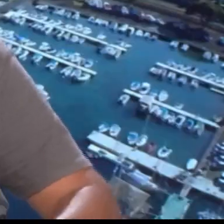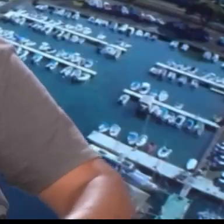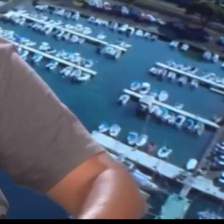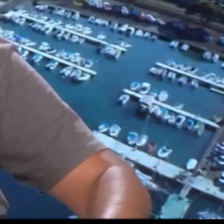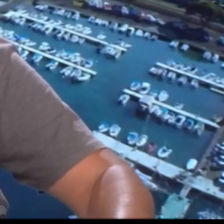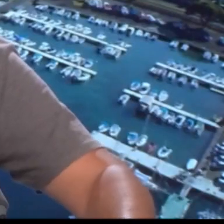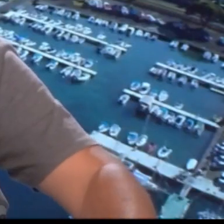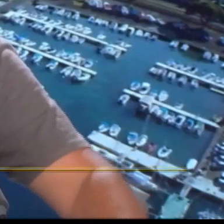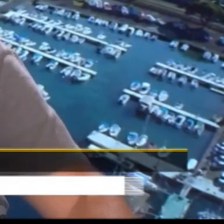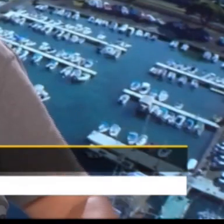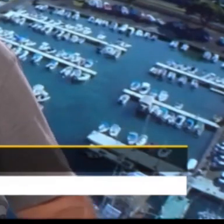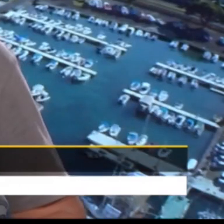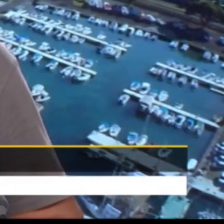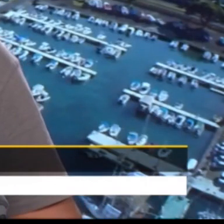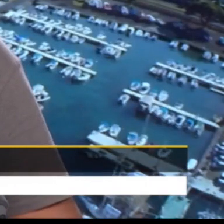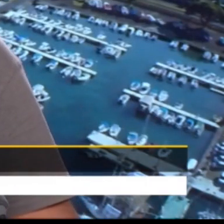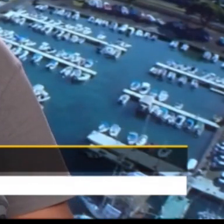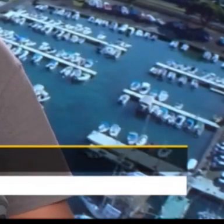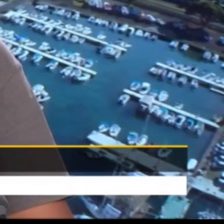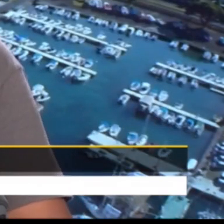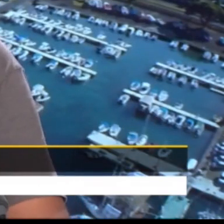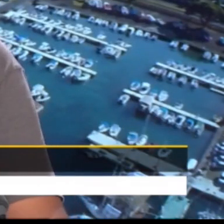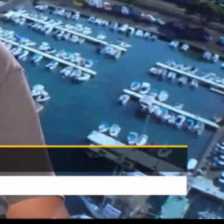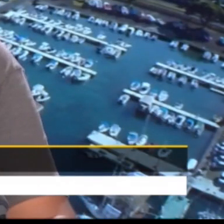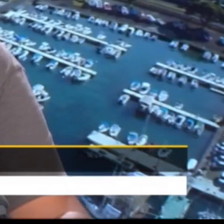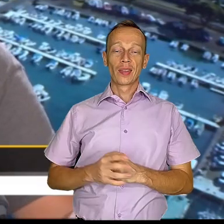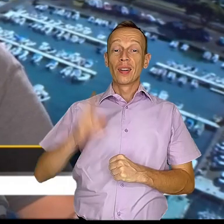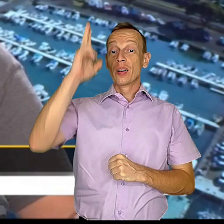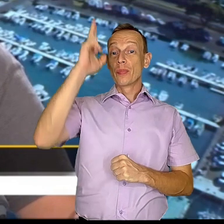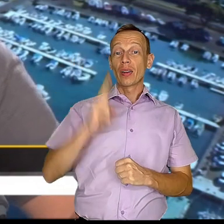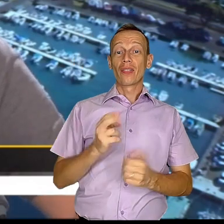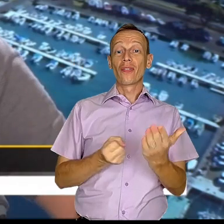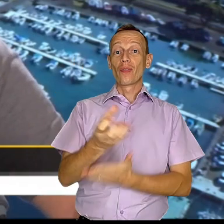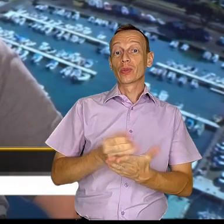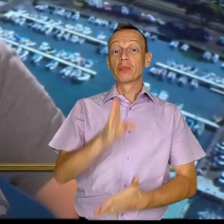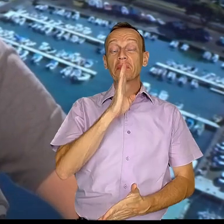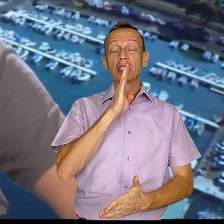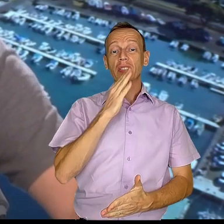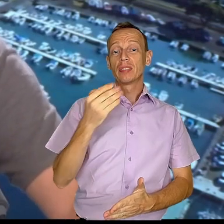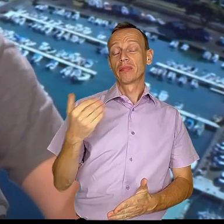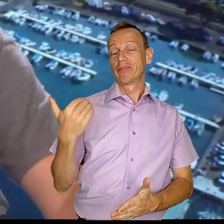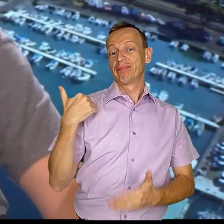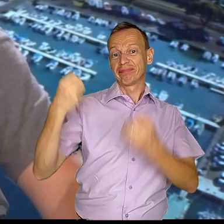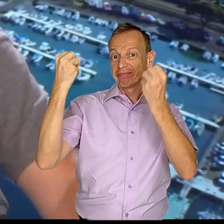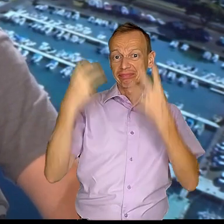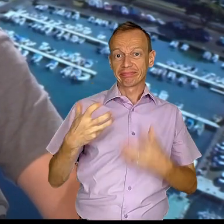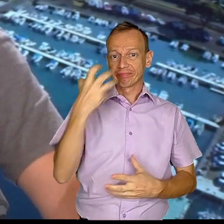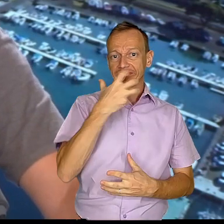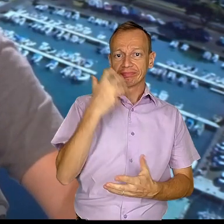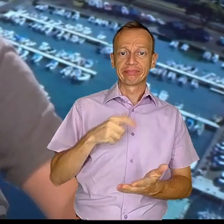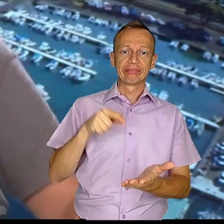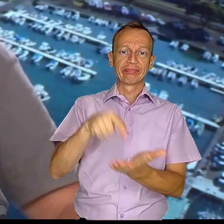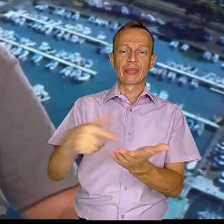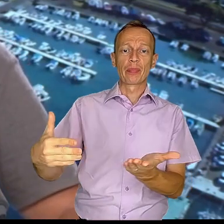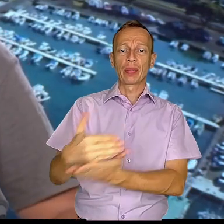Oya Yorana Emere Yorana à tous et bienvenue dans votre édition de la mi-journée. Ouvrons ce journal par ce drame qui a eu lieu